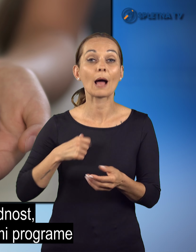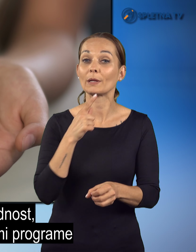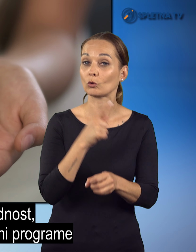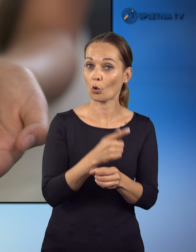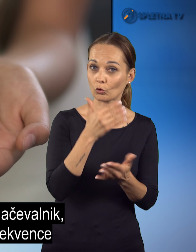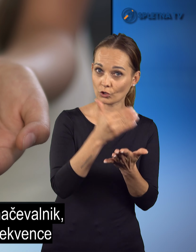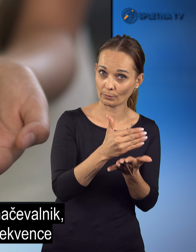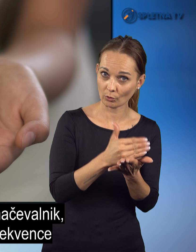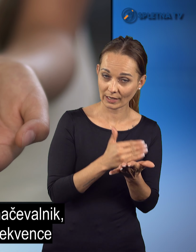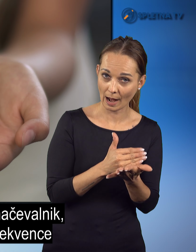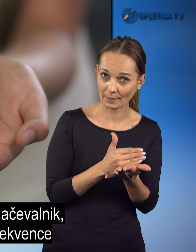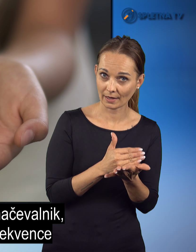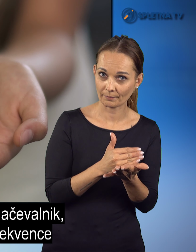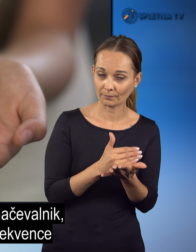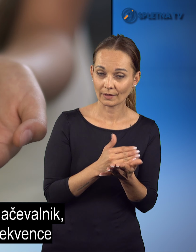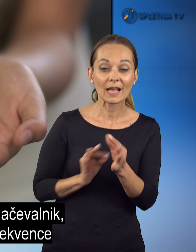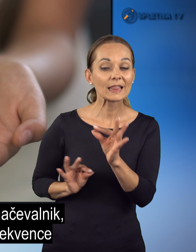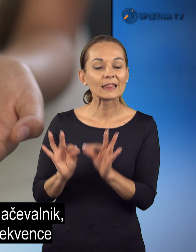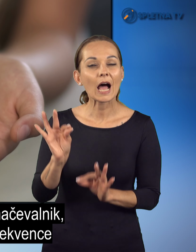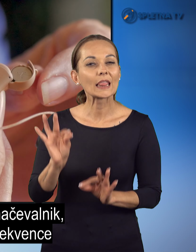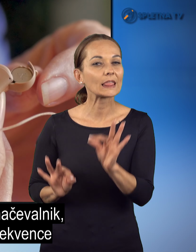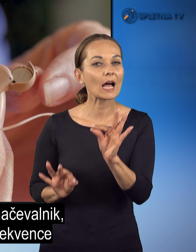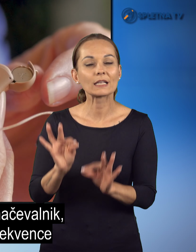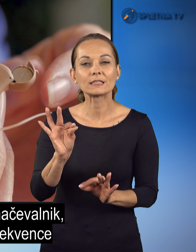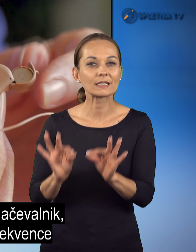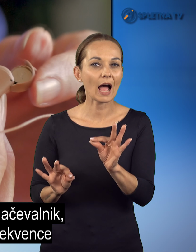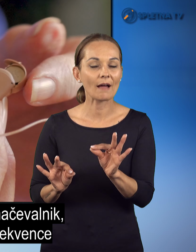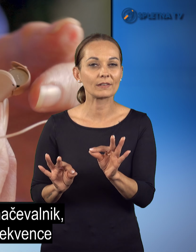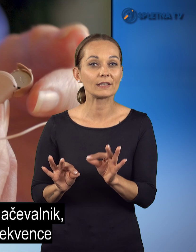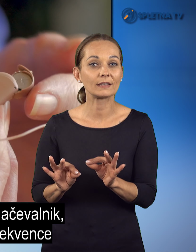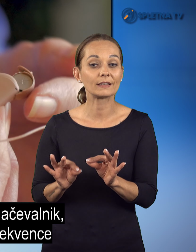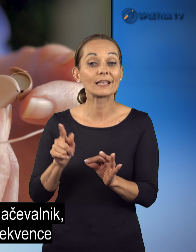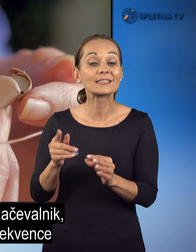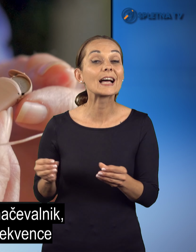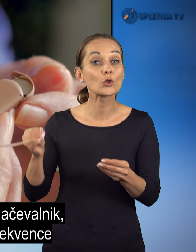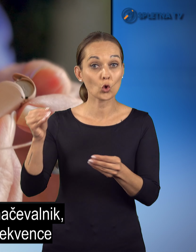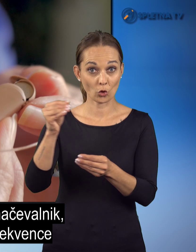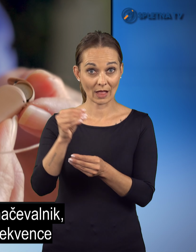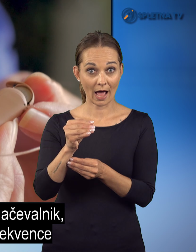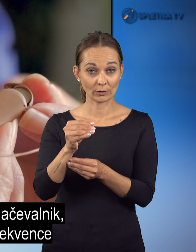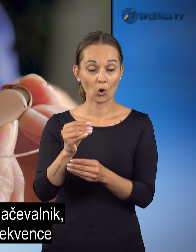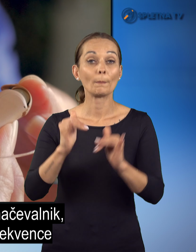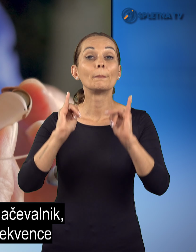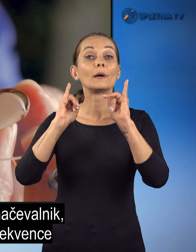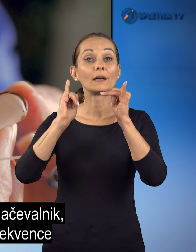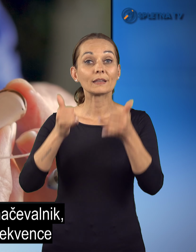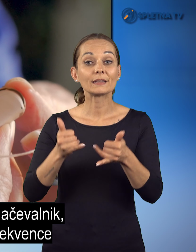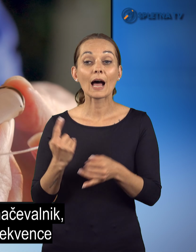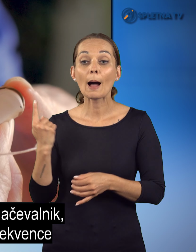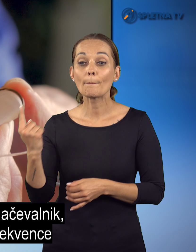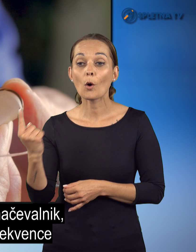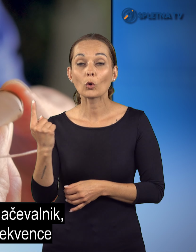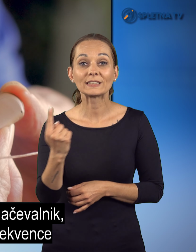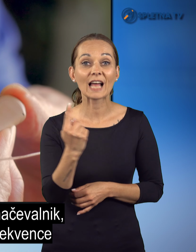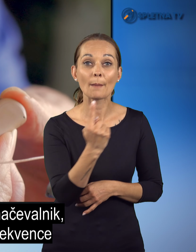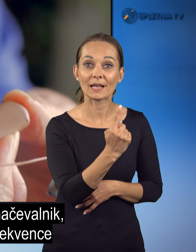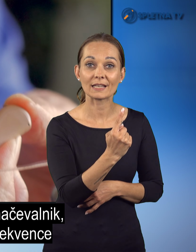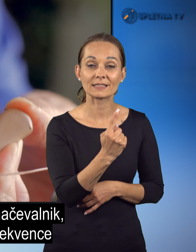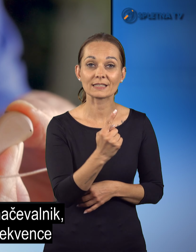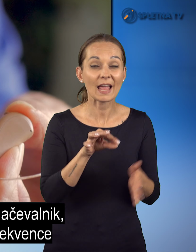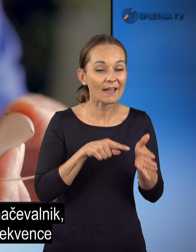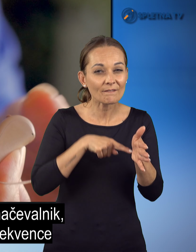programe določate spet na ceno, da nastavite, to je v bistvu equalizer z dodatkom, da